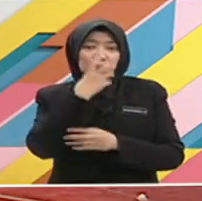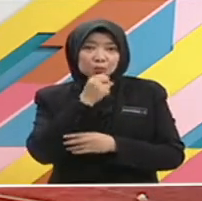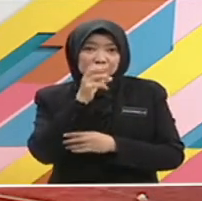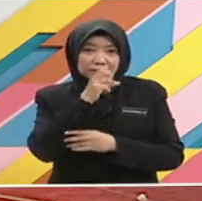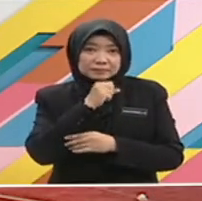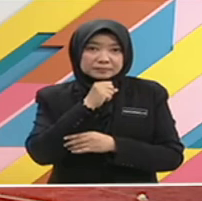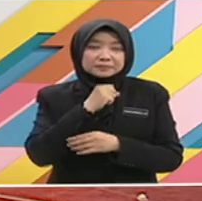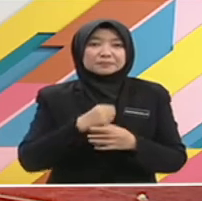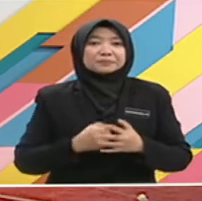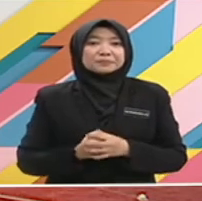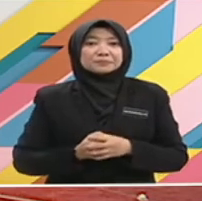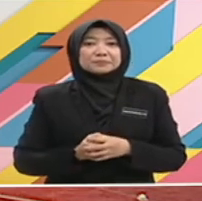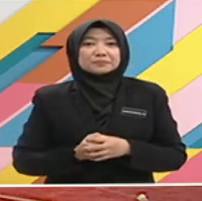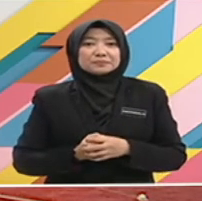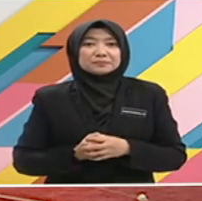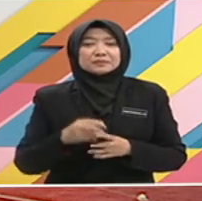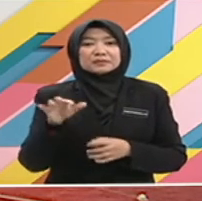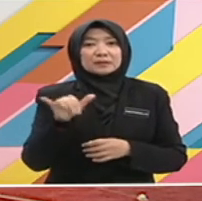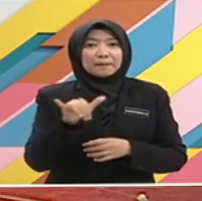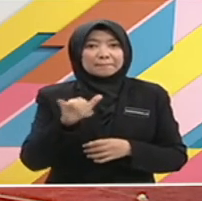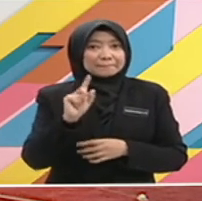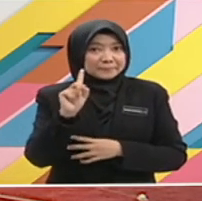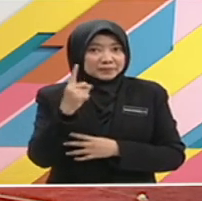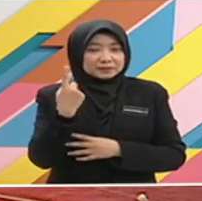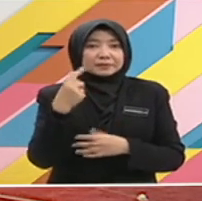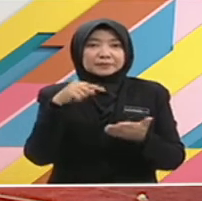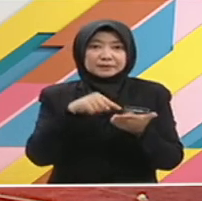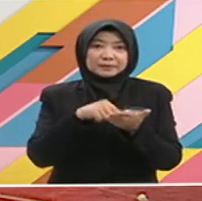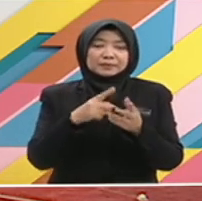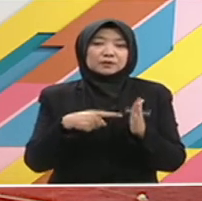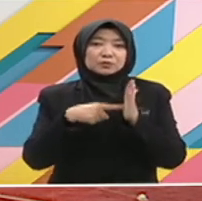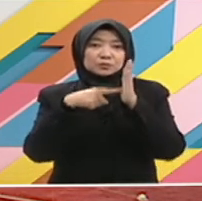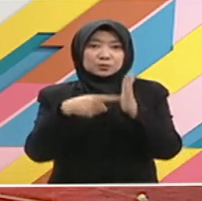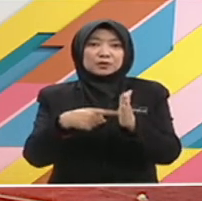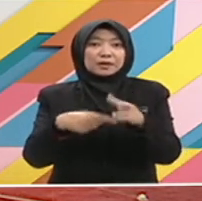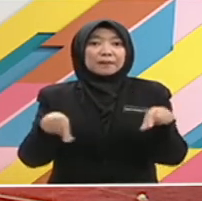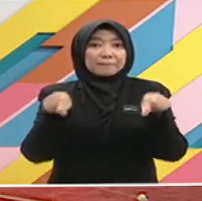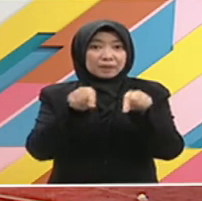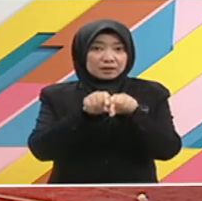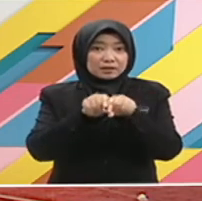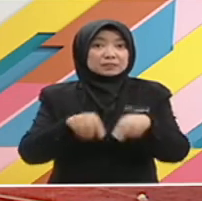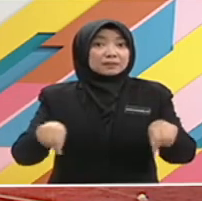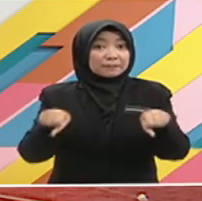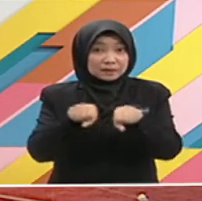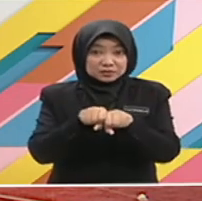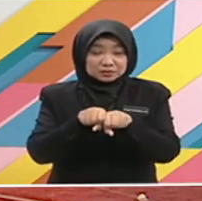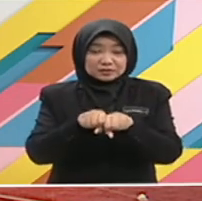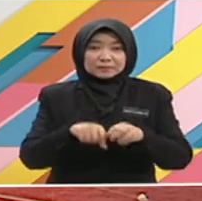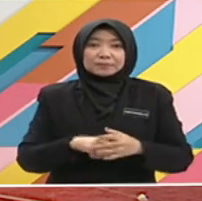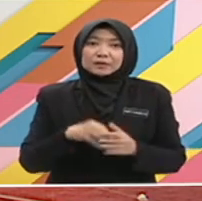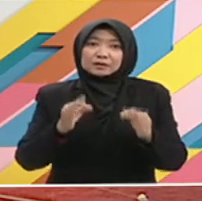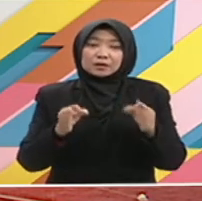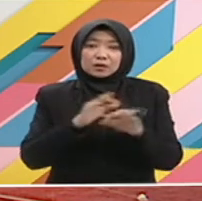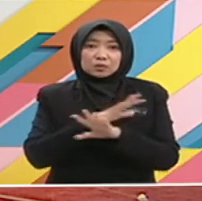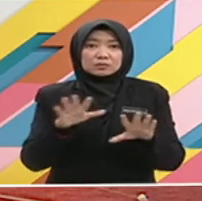warna orange juga. Ya? Yeah. Sama sahaja. Jadi ini menunjukkan imbangan simetri. Simetri. Imbangan tidak simetri. Kalau kita